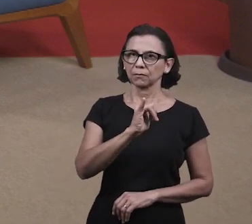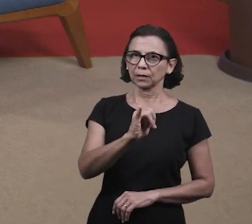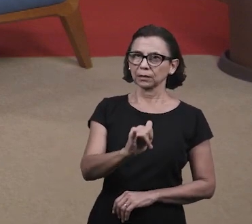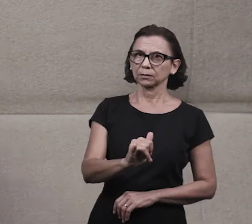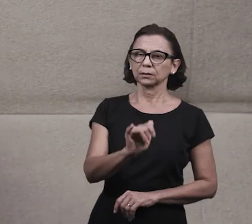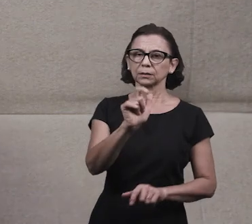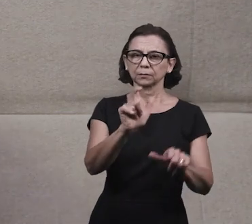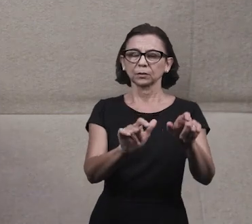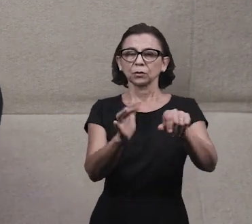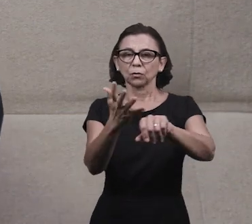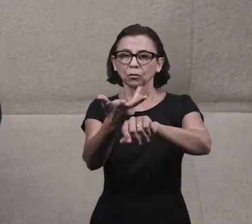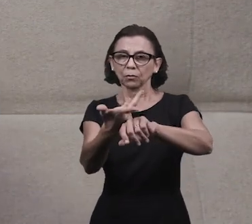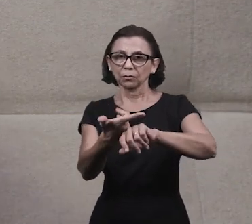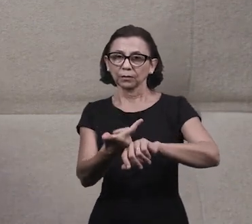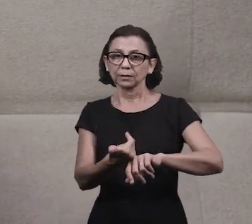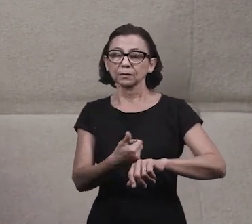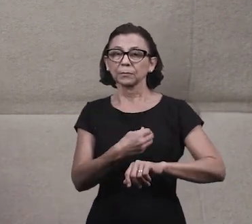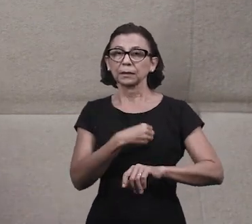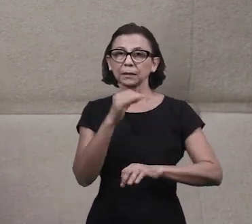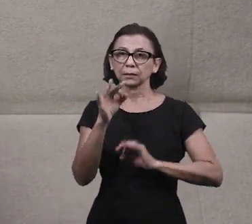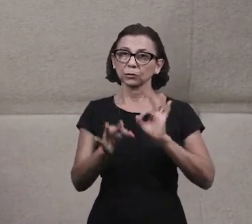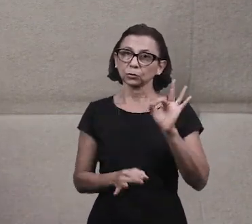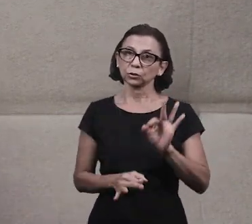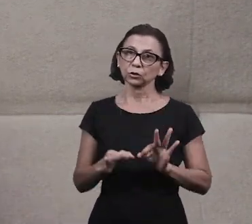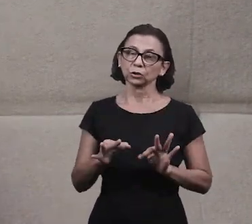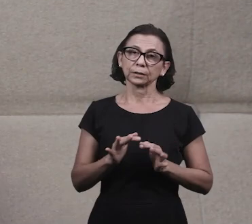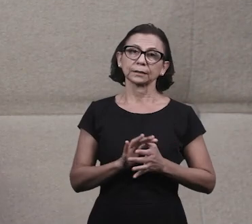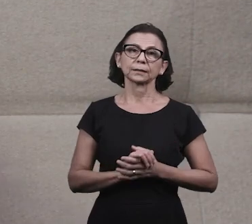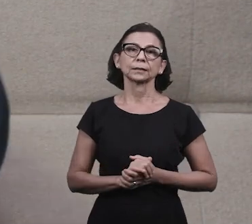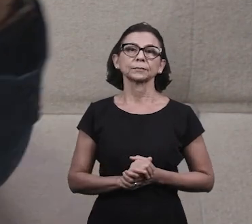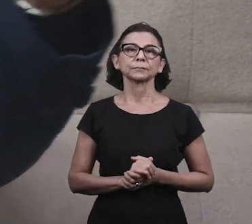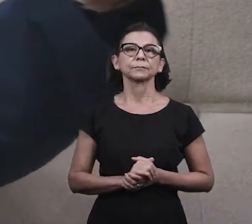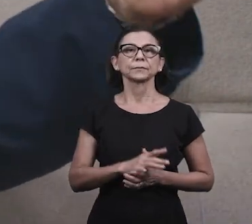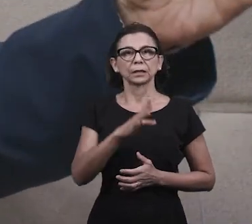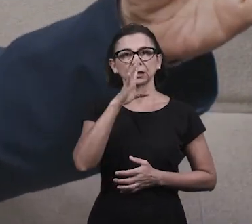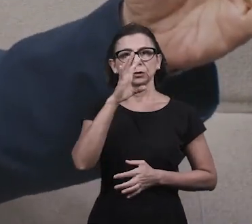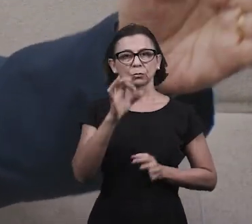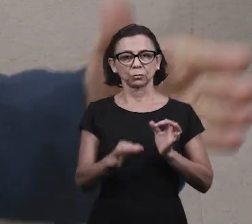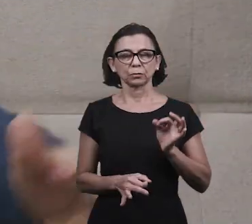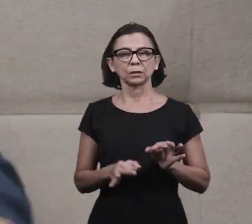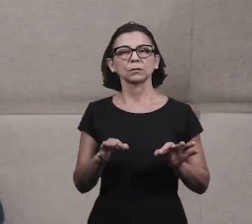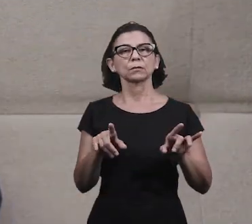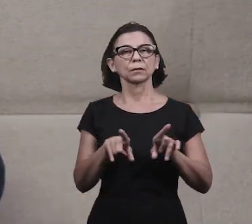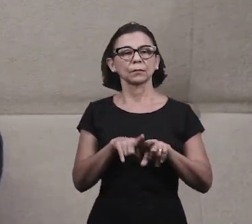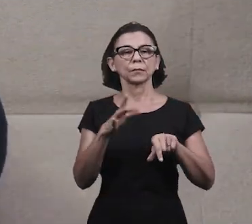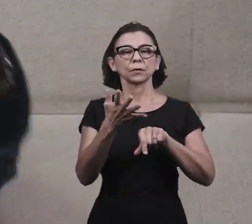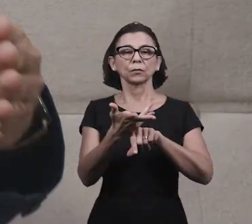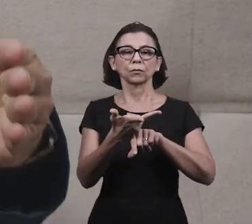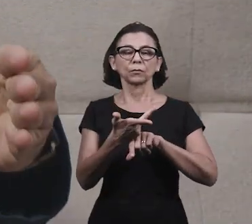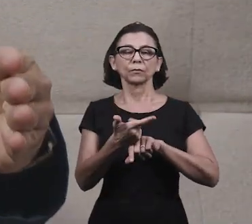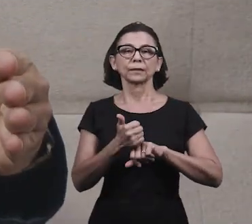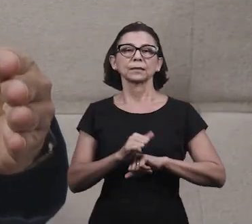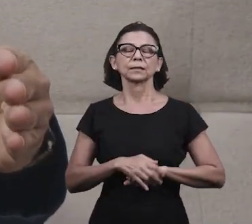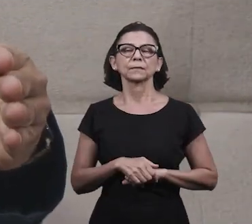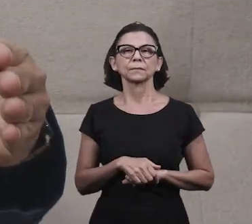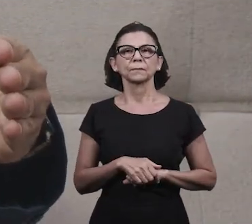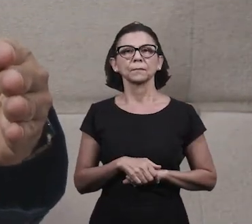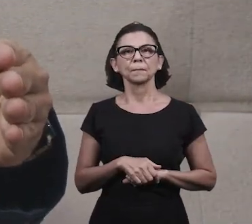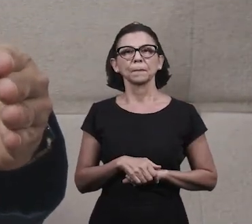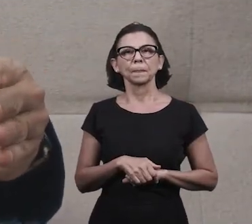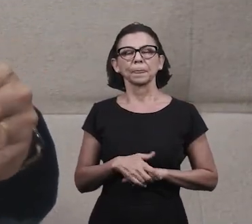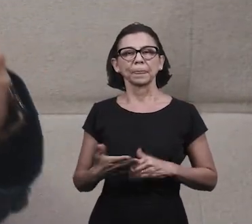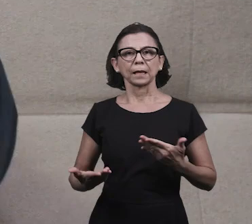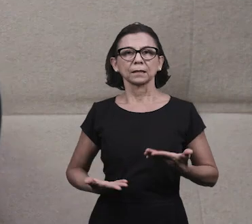votre cœur, et convaincre l'homme du péché, de la justice et du jugement. Ce serviteur